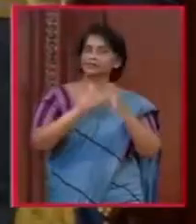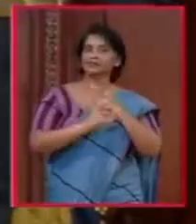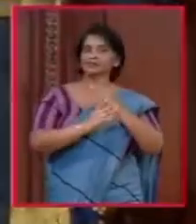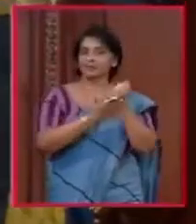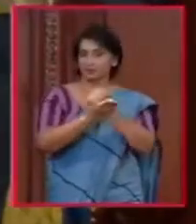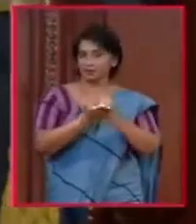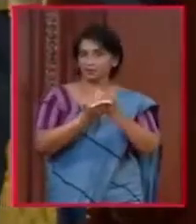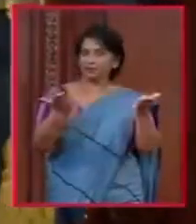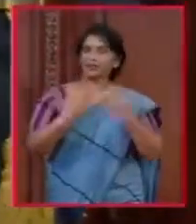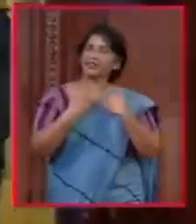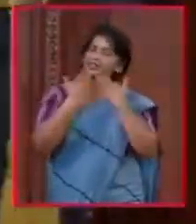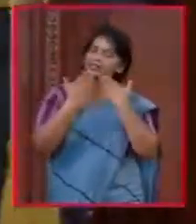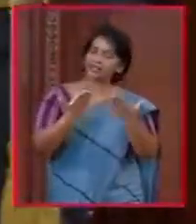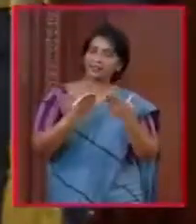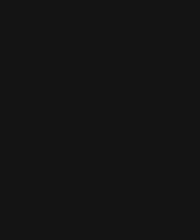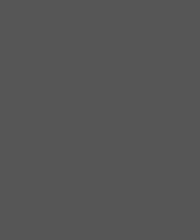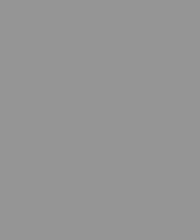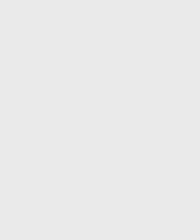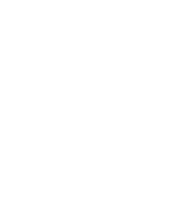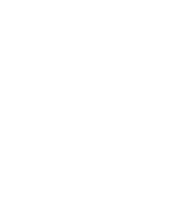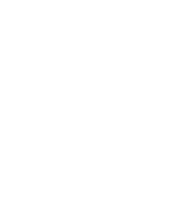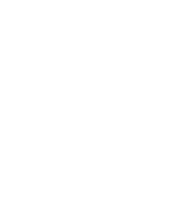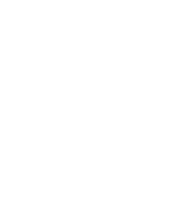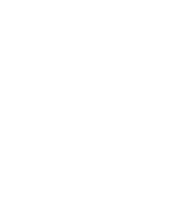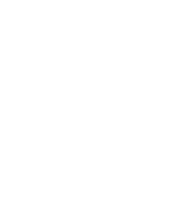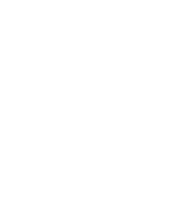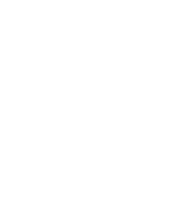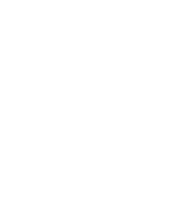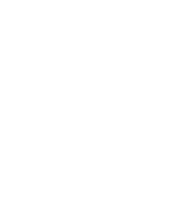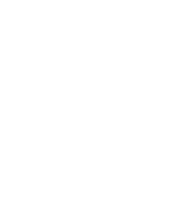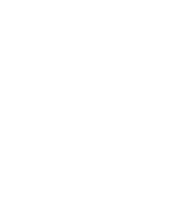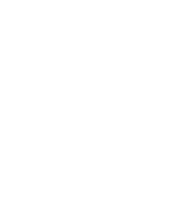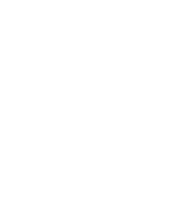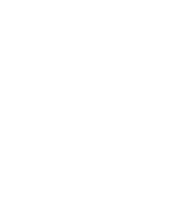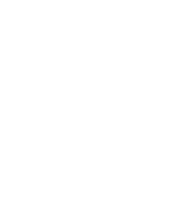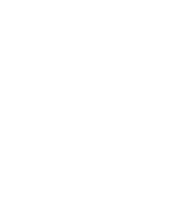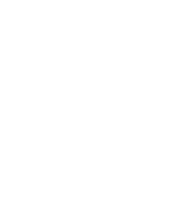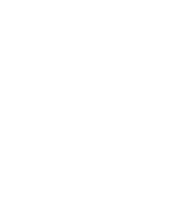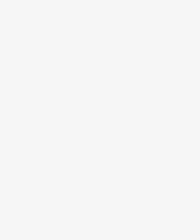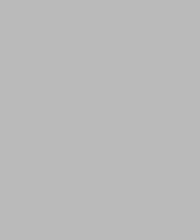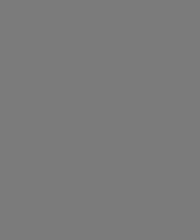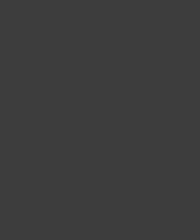පිහිටයි සියලු දෙනාටම. බොහොම ස්තුතියි.